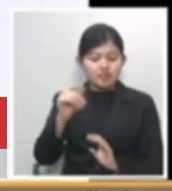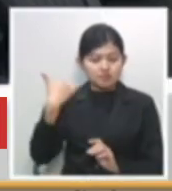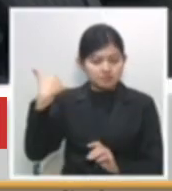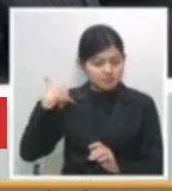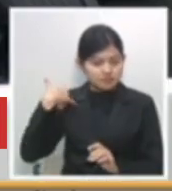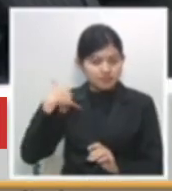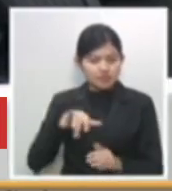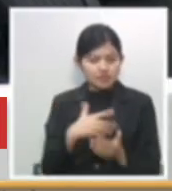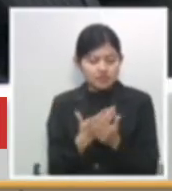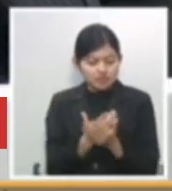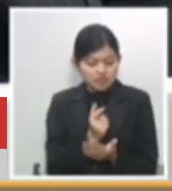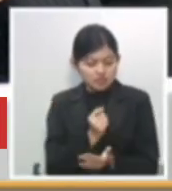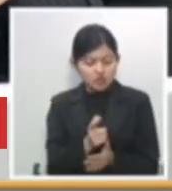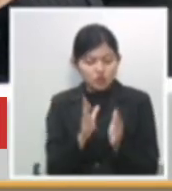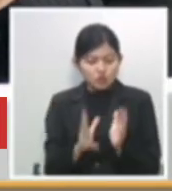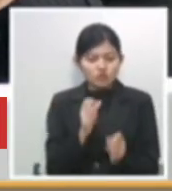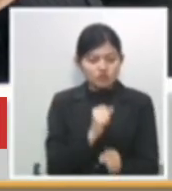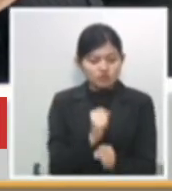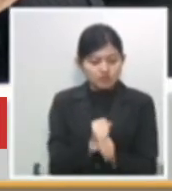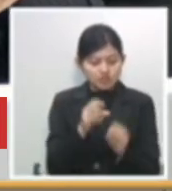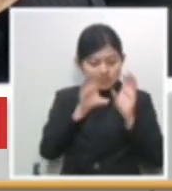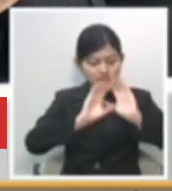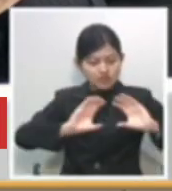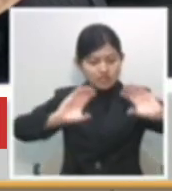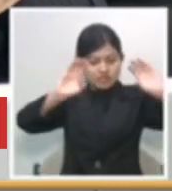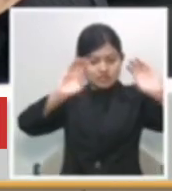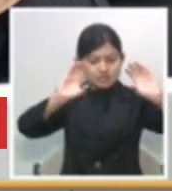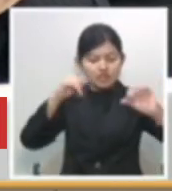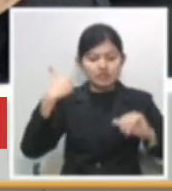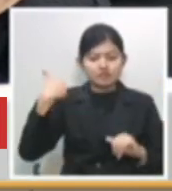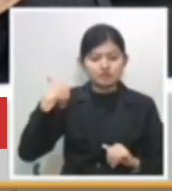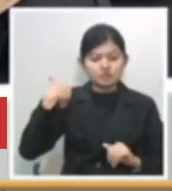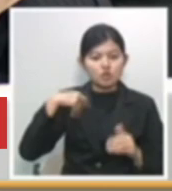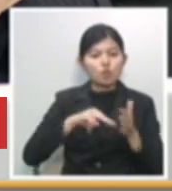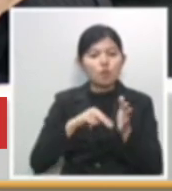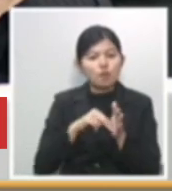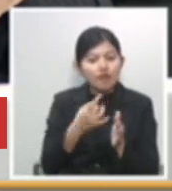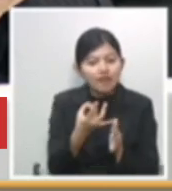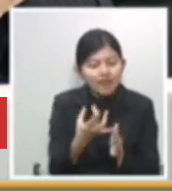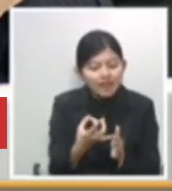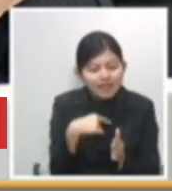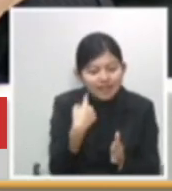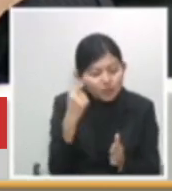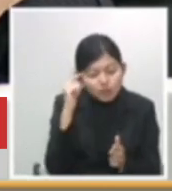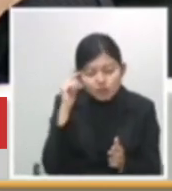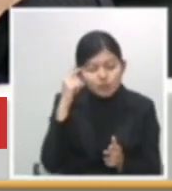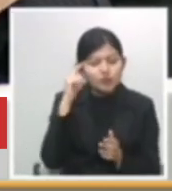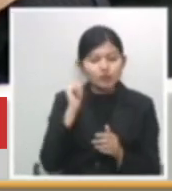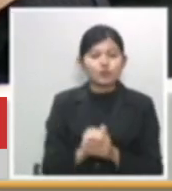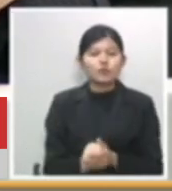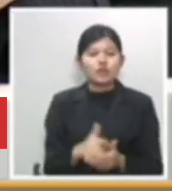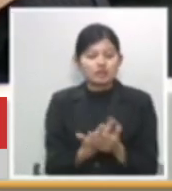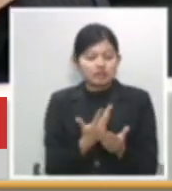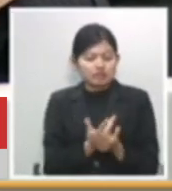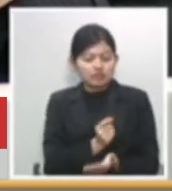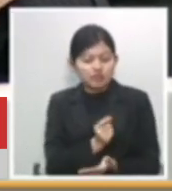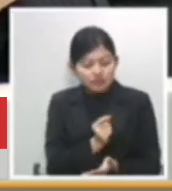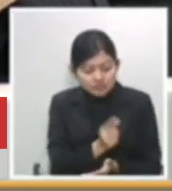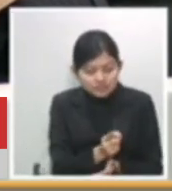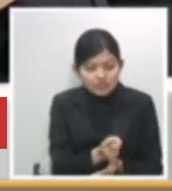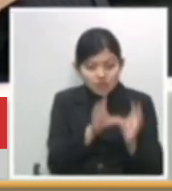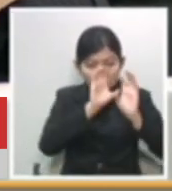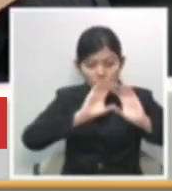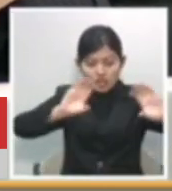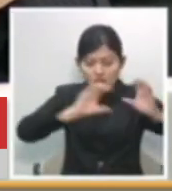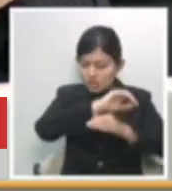าตอบแทนผู้ปฏิบัติงานในราชการอันนี้หมายถึงใครผมไม่รู้ค่าตอบแทนผู้ปฏิบัติงานในราช